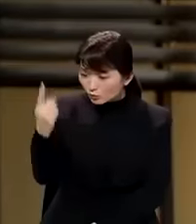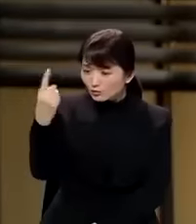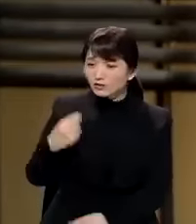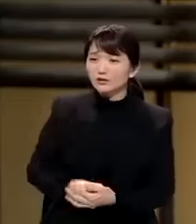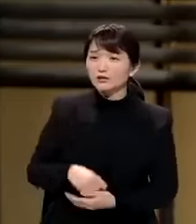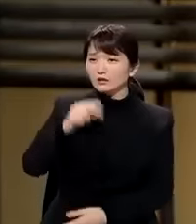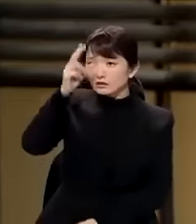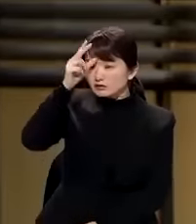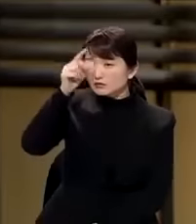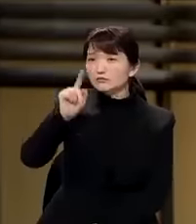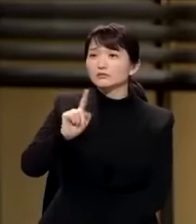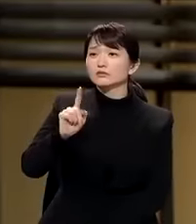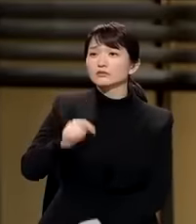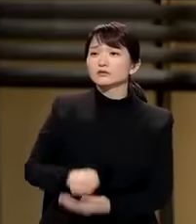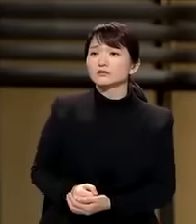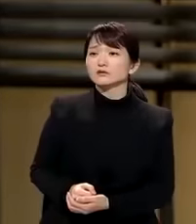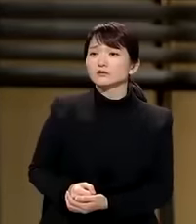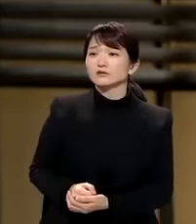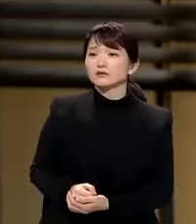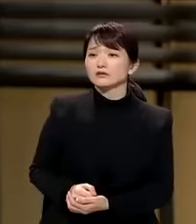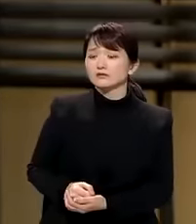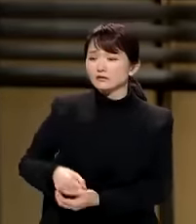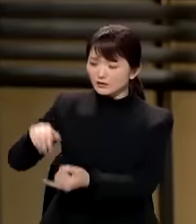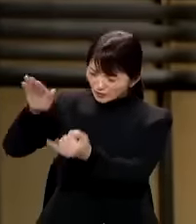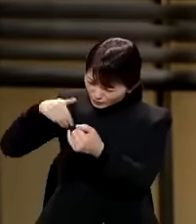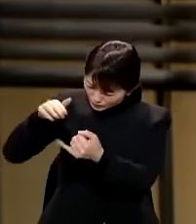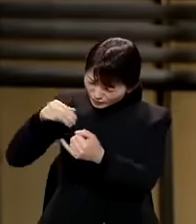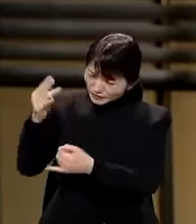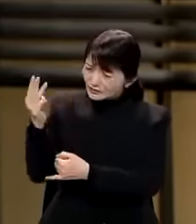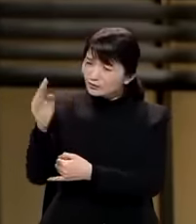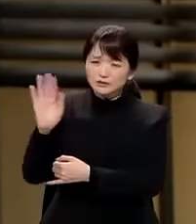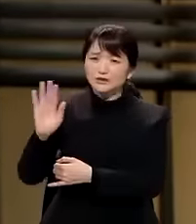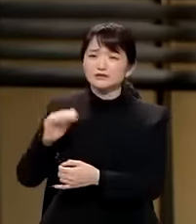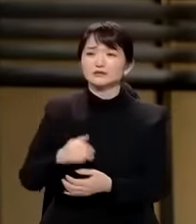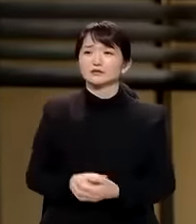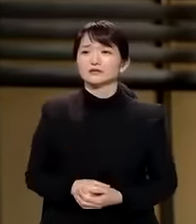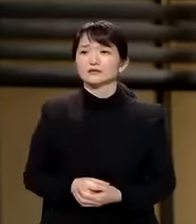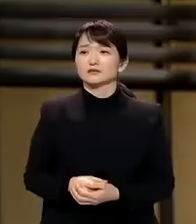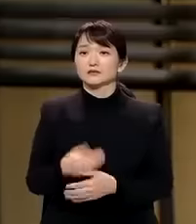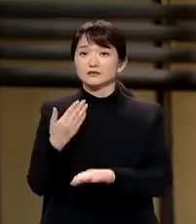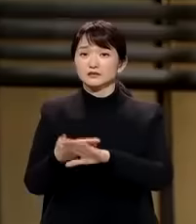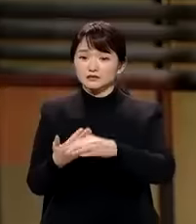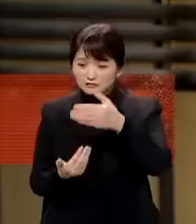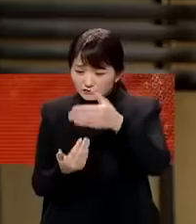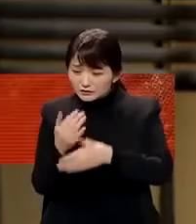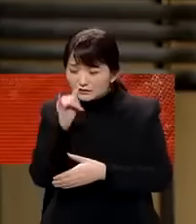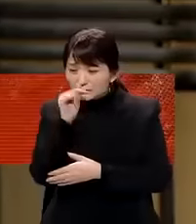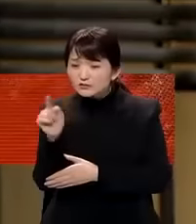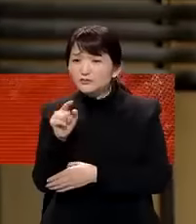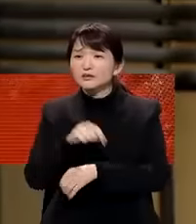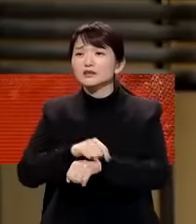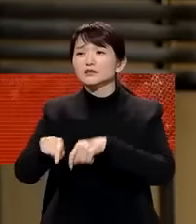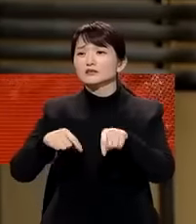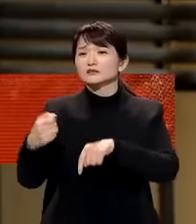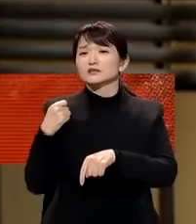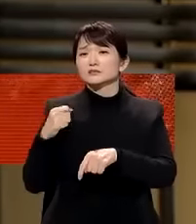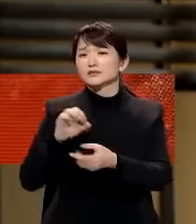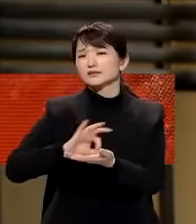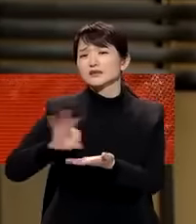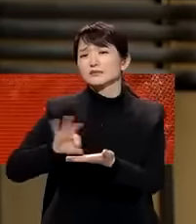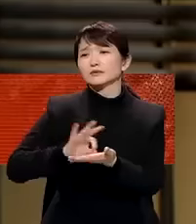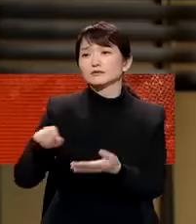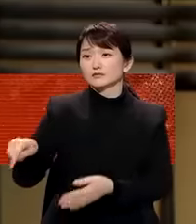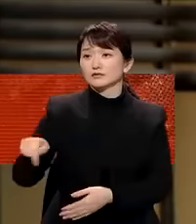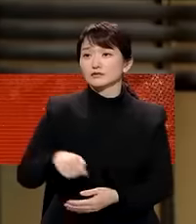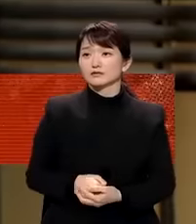뭐 경찰분들이 지금 세 번씩이나 소환하고 이거가지고 그럴 일이 아니잖아요이 만약에 다른 어떤 사건이 일어났으면 이게 행정력 낭비지 않습니까 그